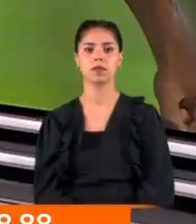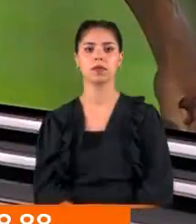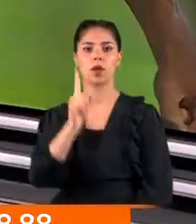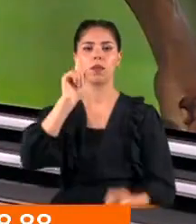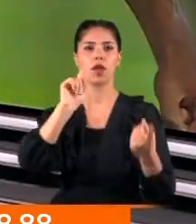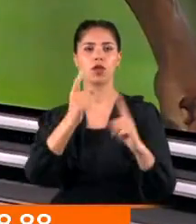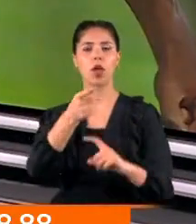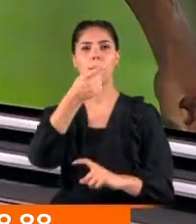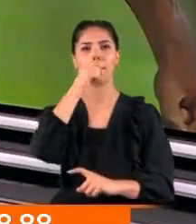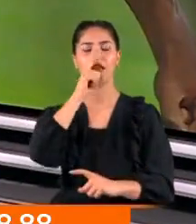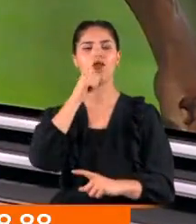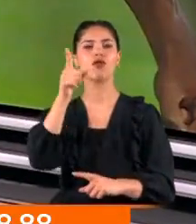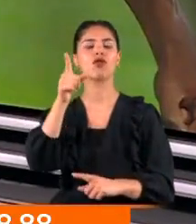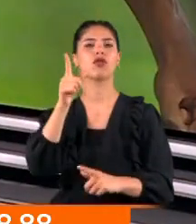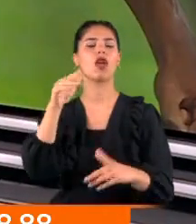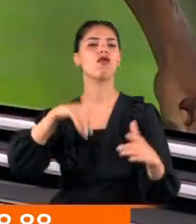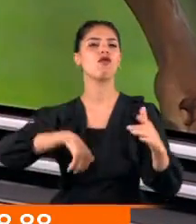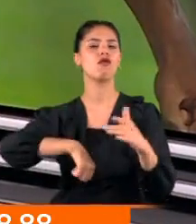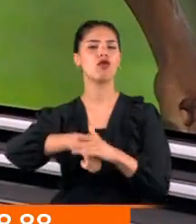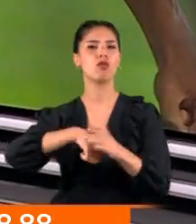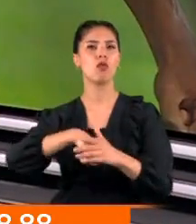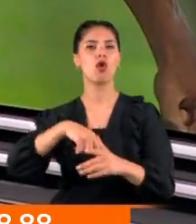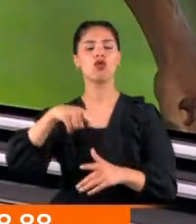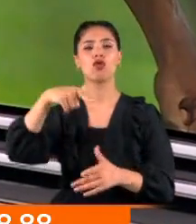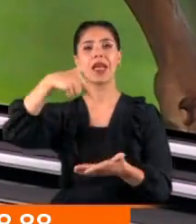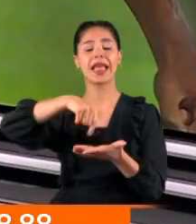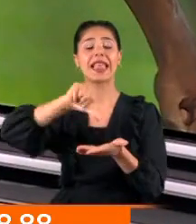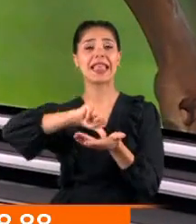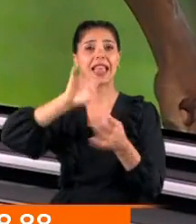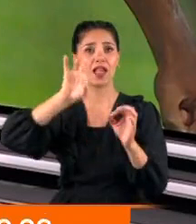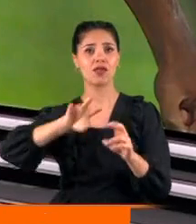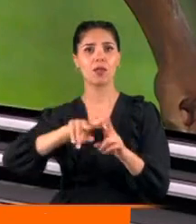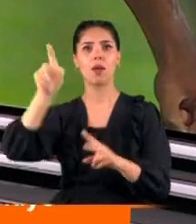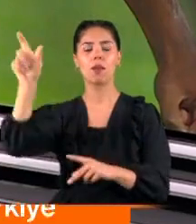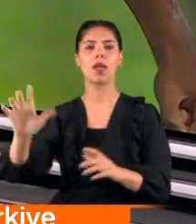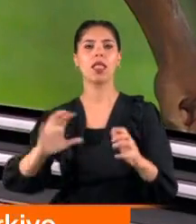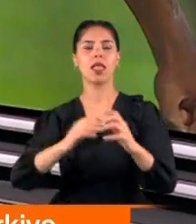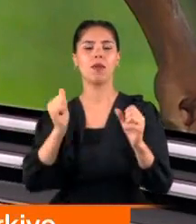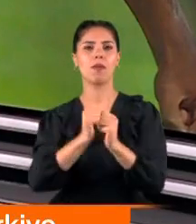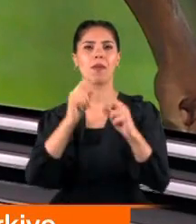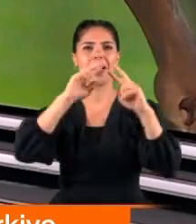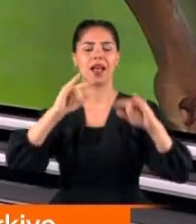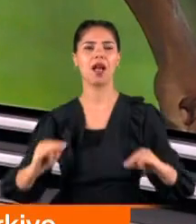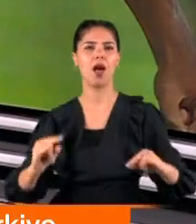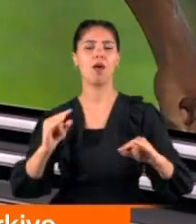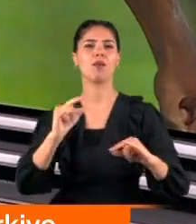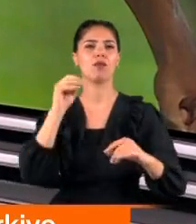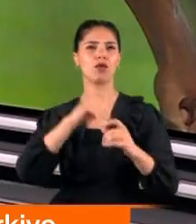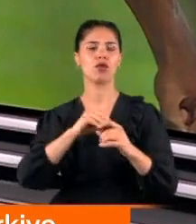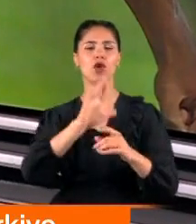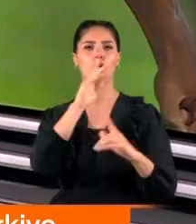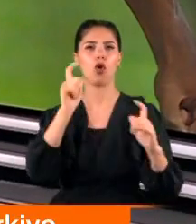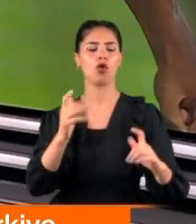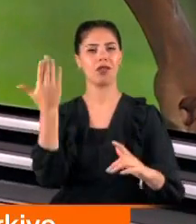yeni bir dönem Beşiktaş'ta forma giyen ve şuan İran'da top koşturan Manuel Fernandes takımıyla kamp yapmak için birkaç gün önce